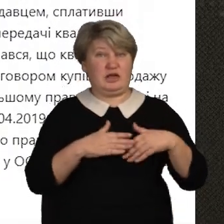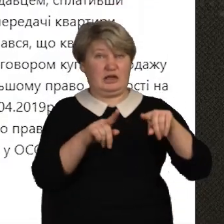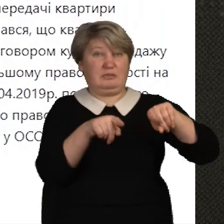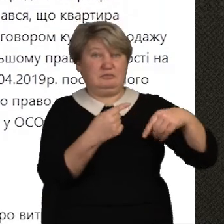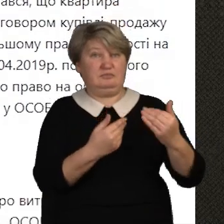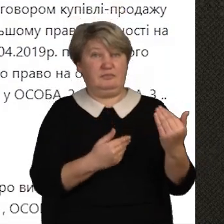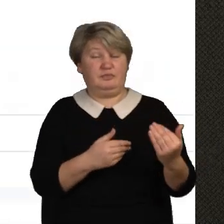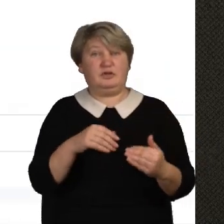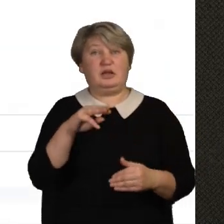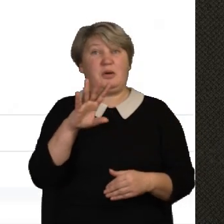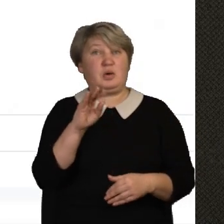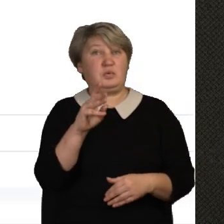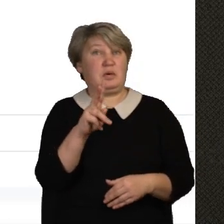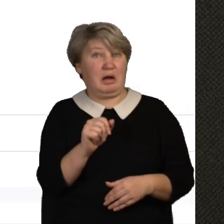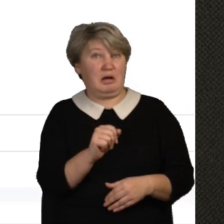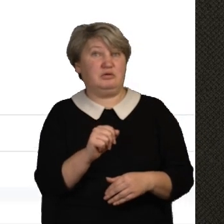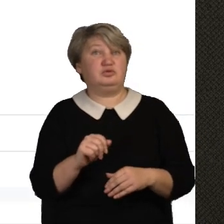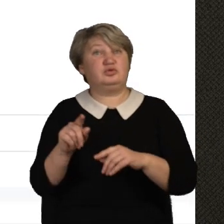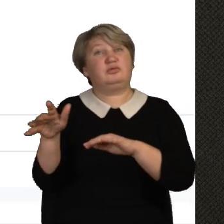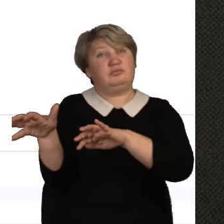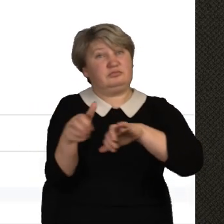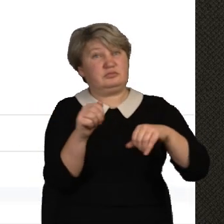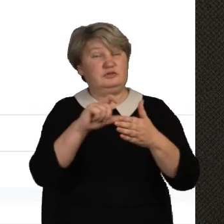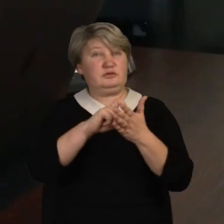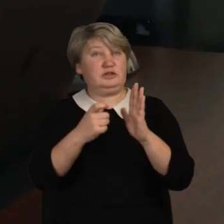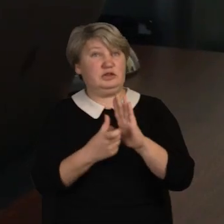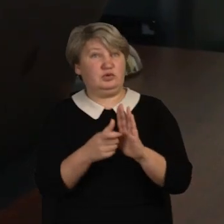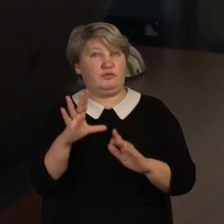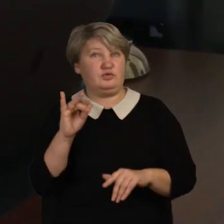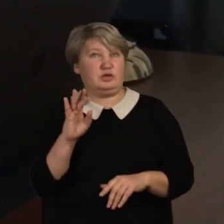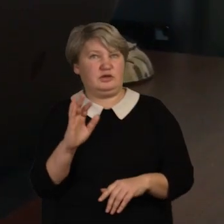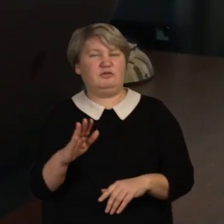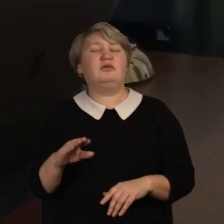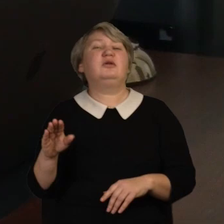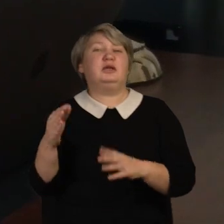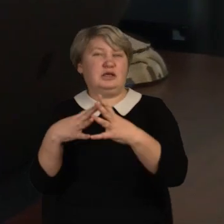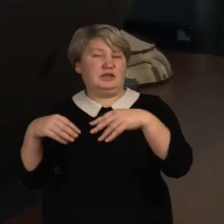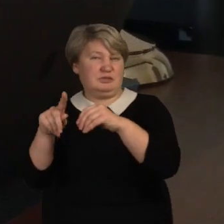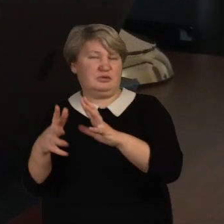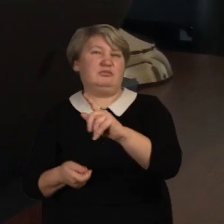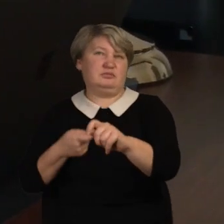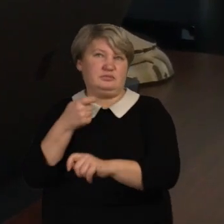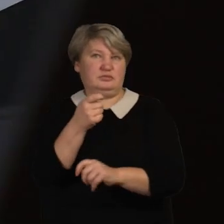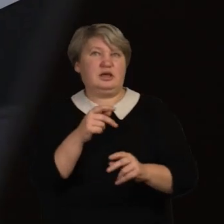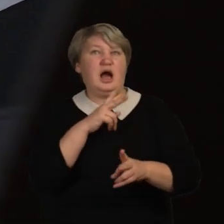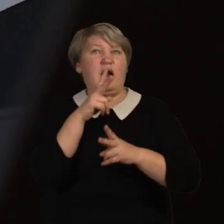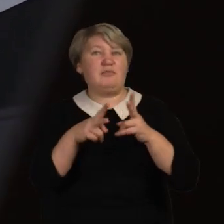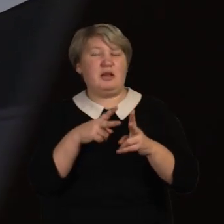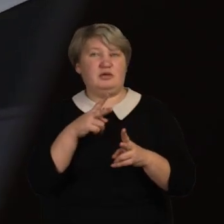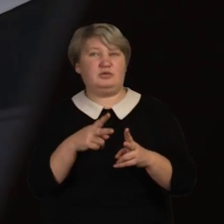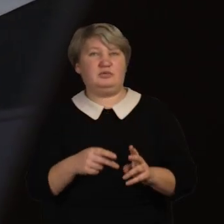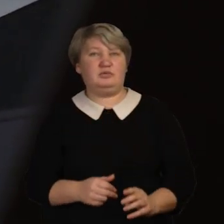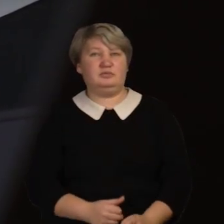Олександра Табахарнюка щодо витребування квартири у Савчуків. Савчуки подали апеляцію. Наталя Олексієнко,